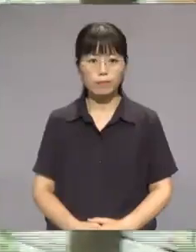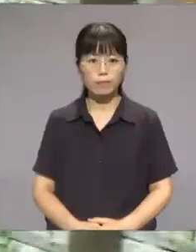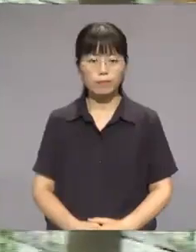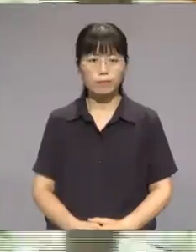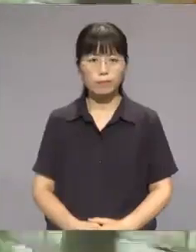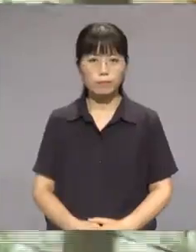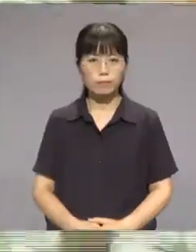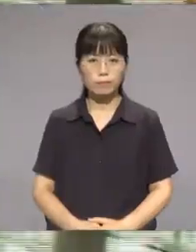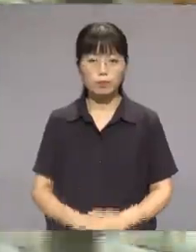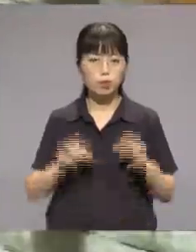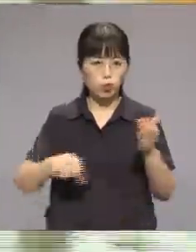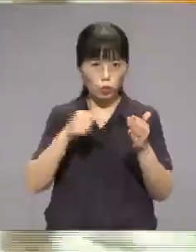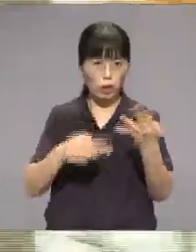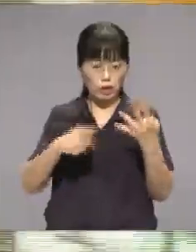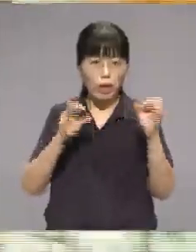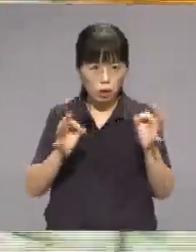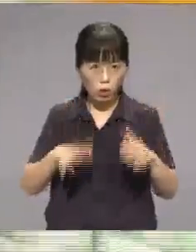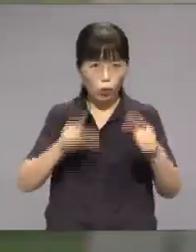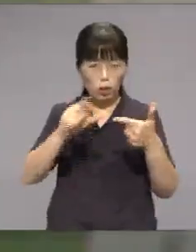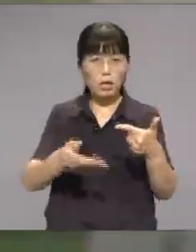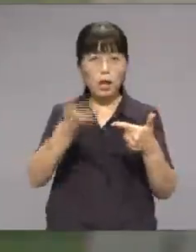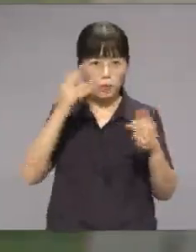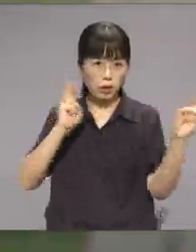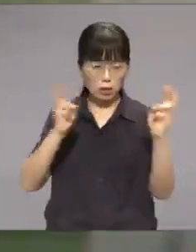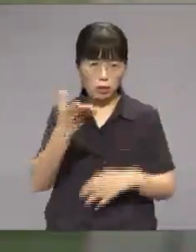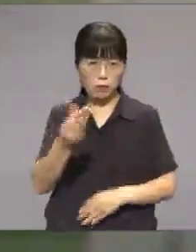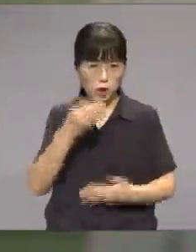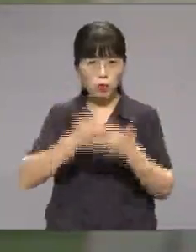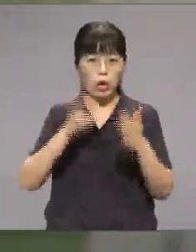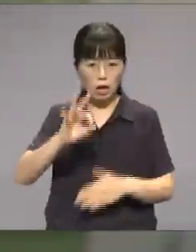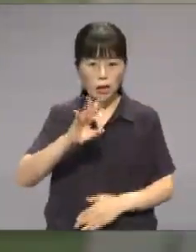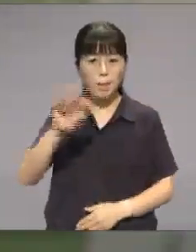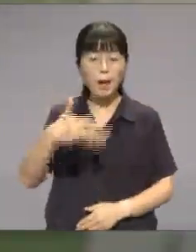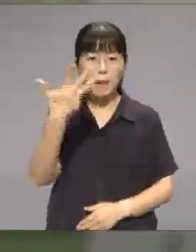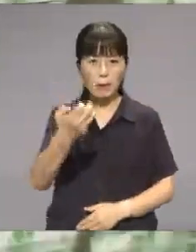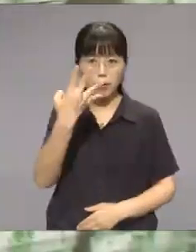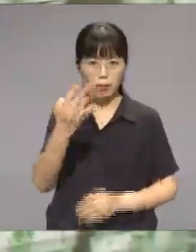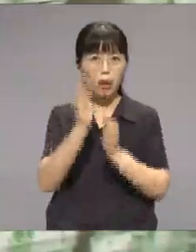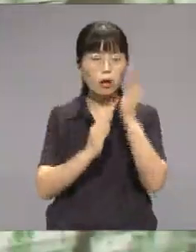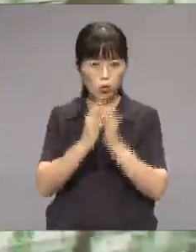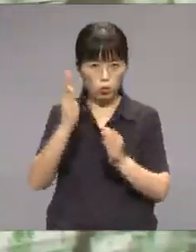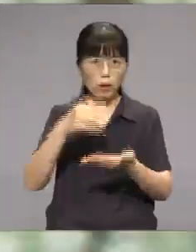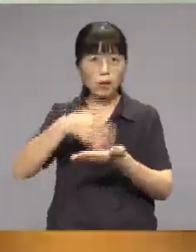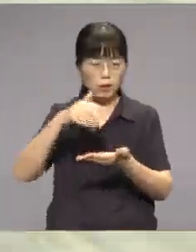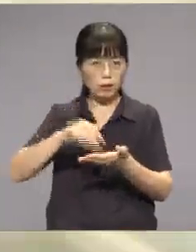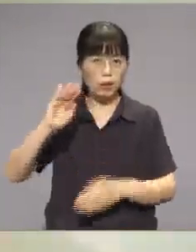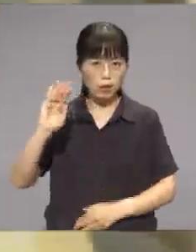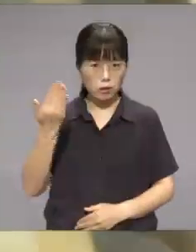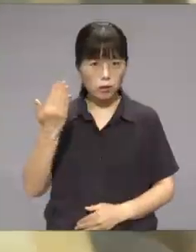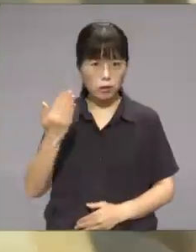기자입니다 국내 4대 은행의 올해 상반기 기업 대출잔액은 88400원 규모로 짓게